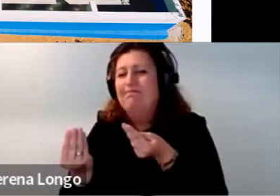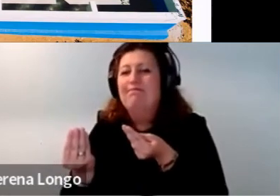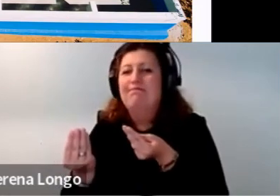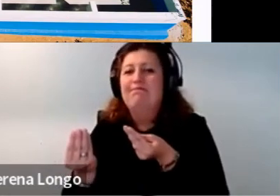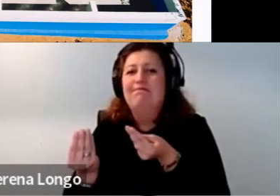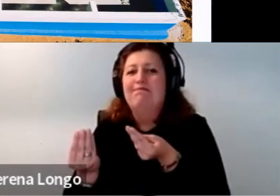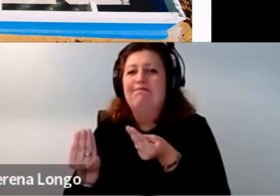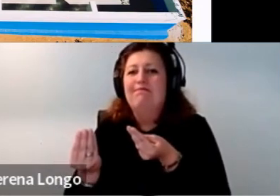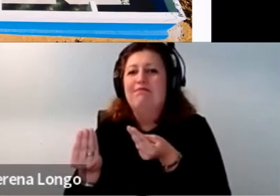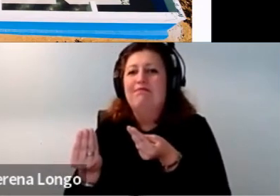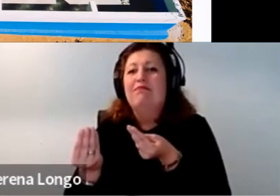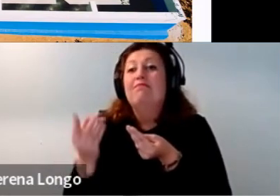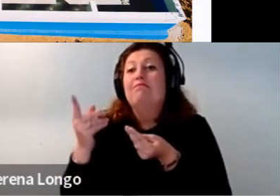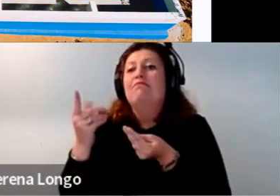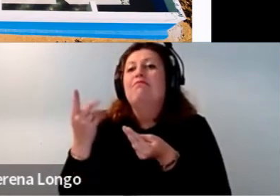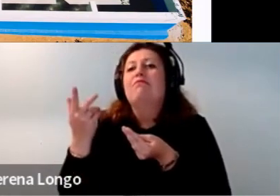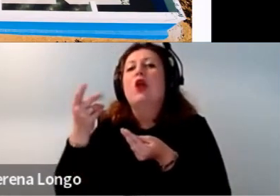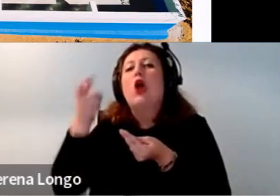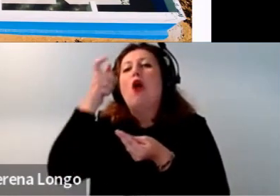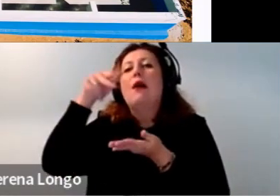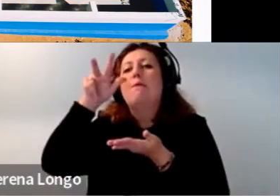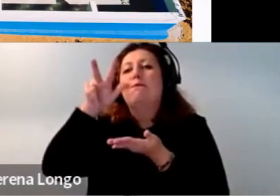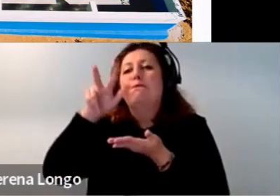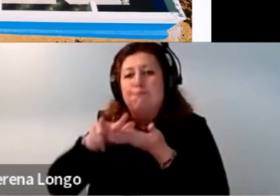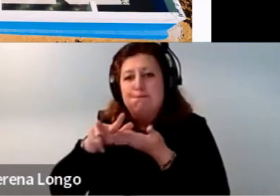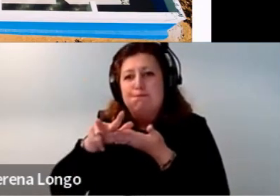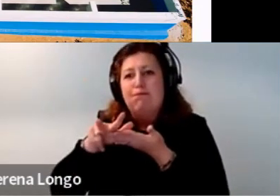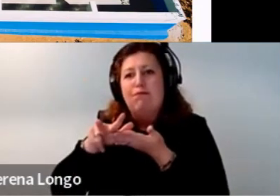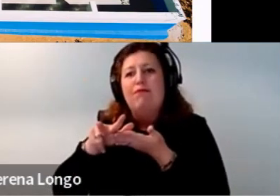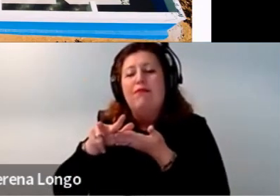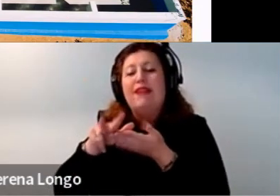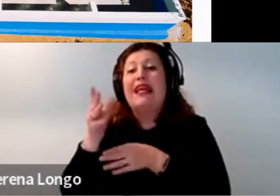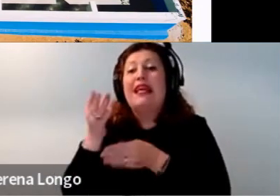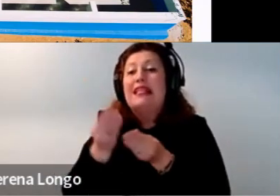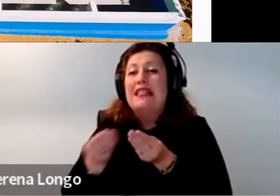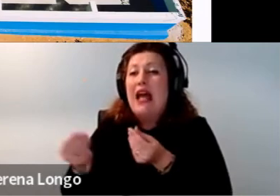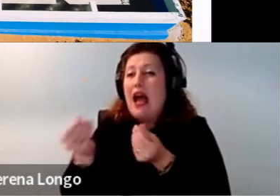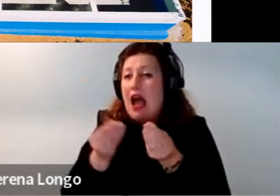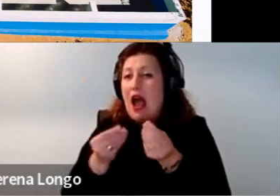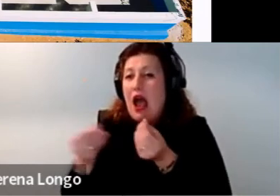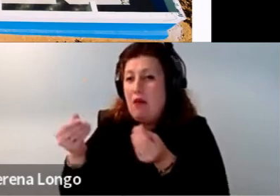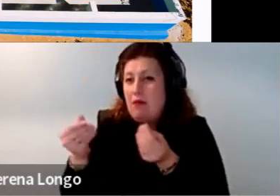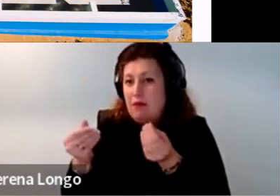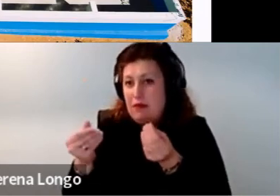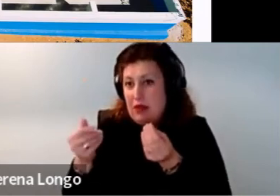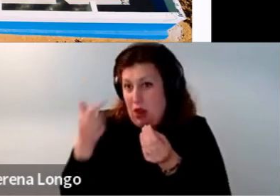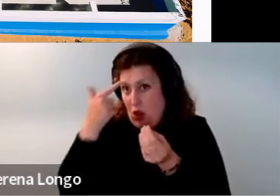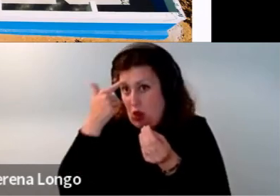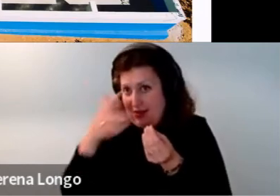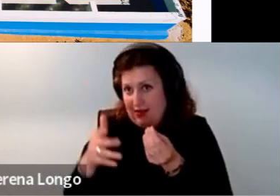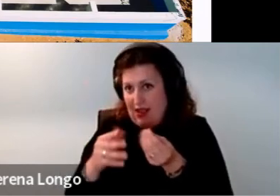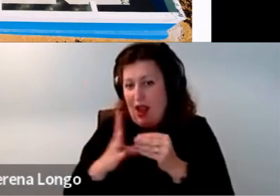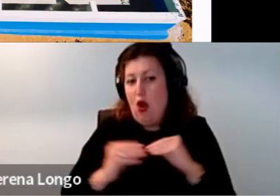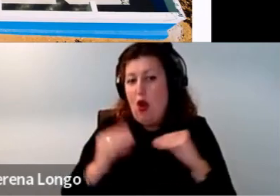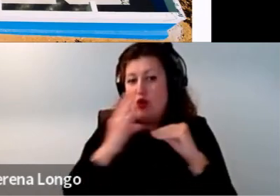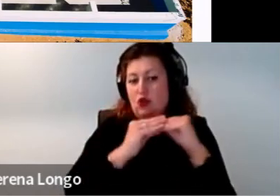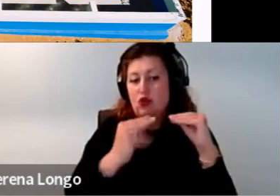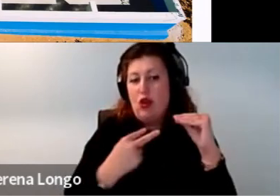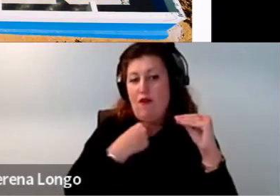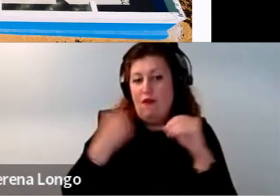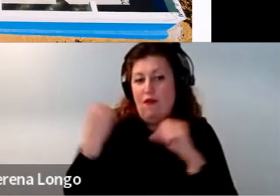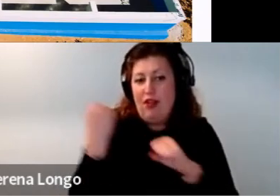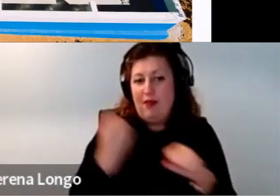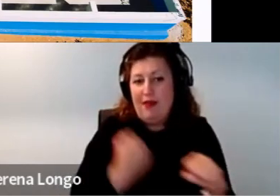Dopodiché, parte per la costruzione, parte della sabbia, che sappiamo essere elemento di costruzione